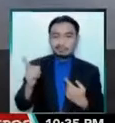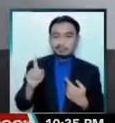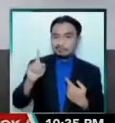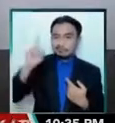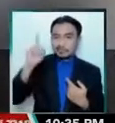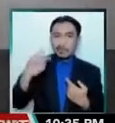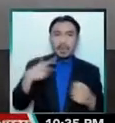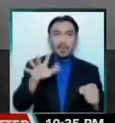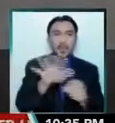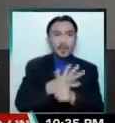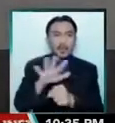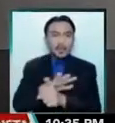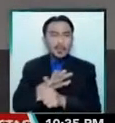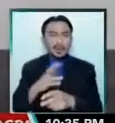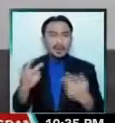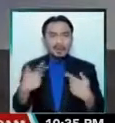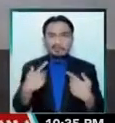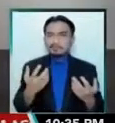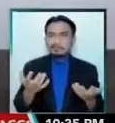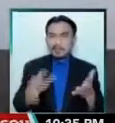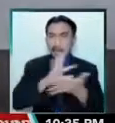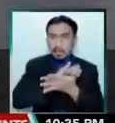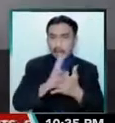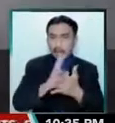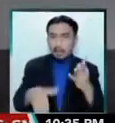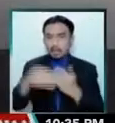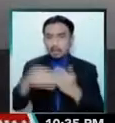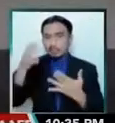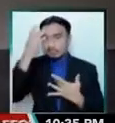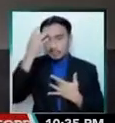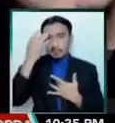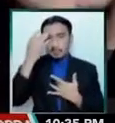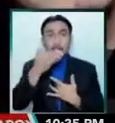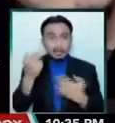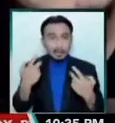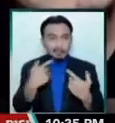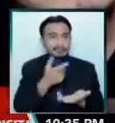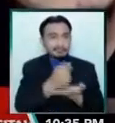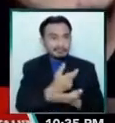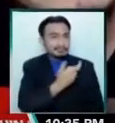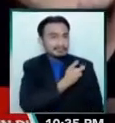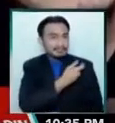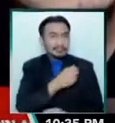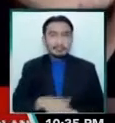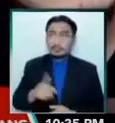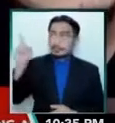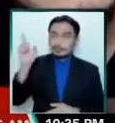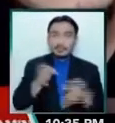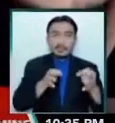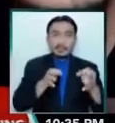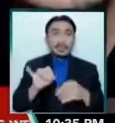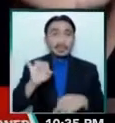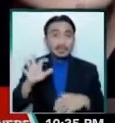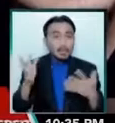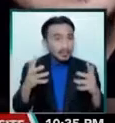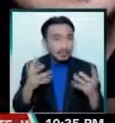COVID may malulubhang sakit. Mabuti ang ilan sa kanila... Guys, pray for the nation, guys. Wala pa siguro silang vaccine kapag ganun pa ang stage ng kanilang sakit,